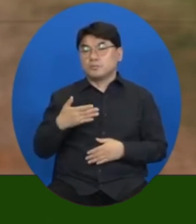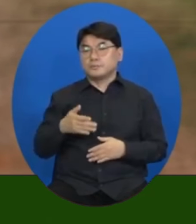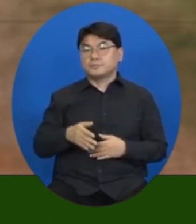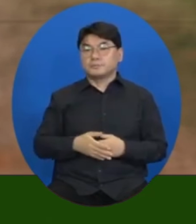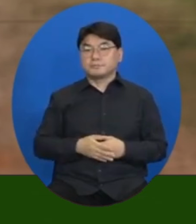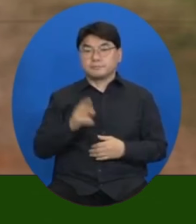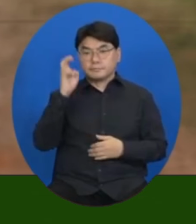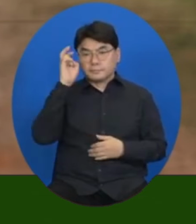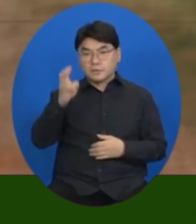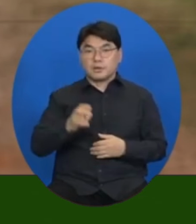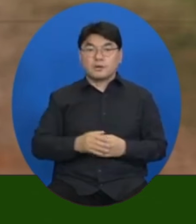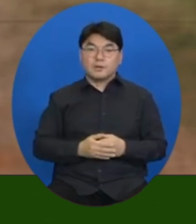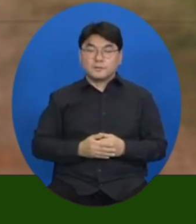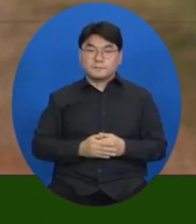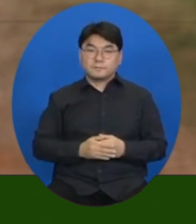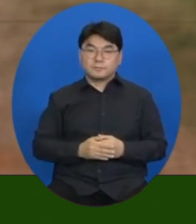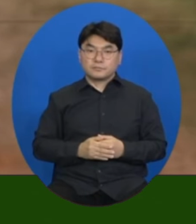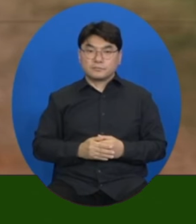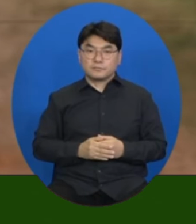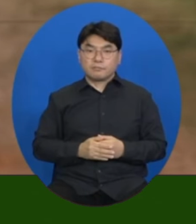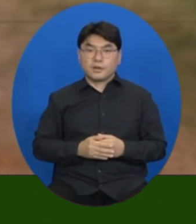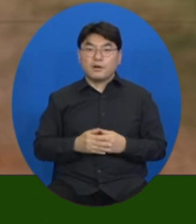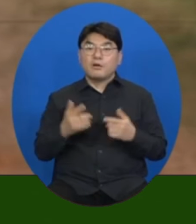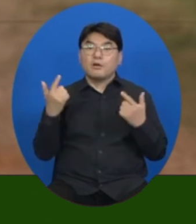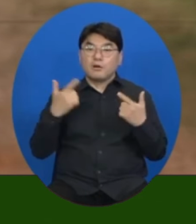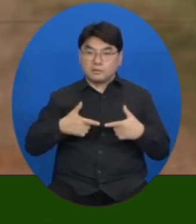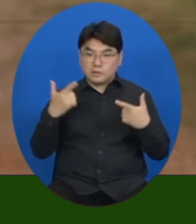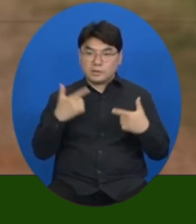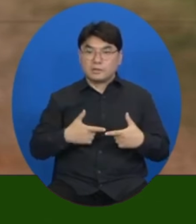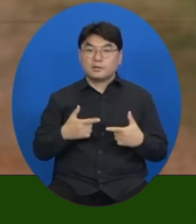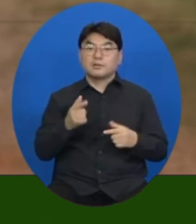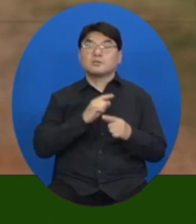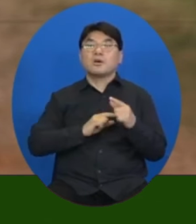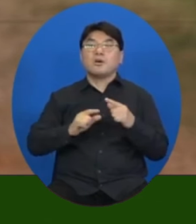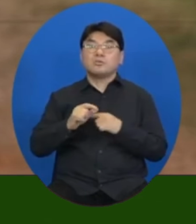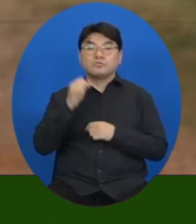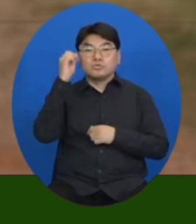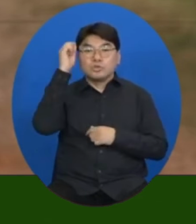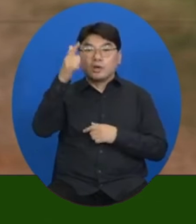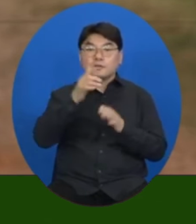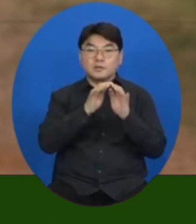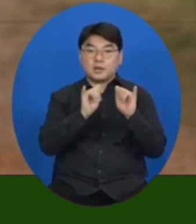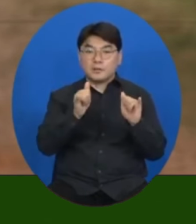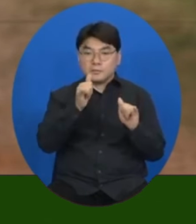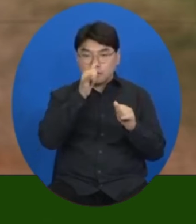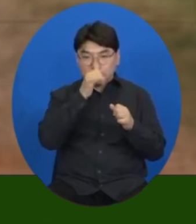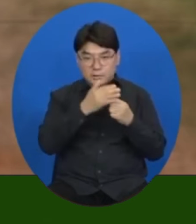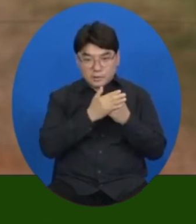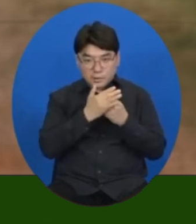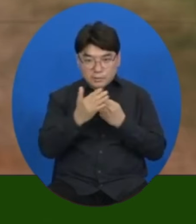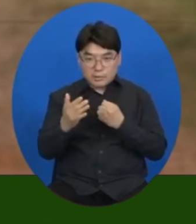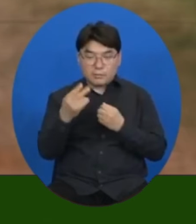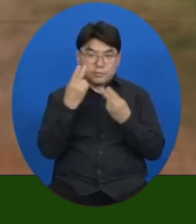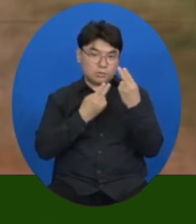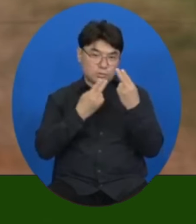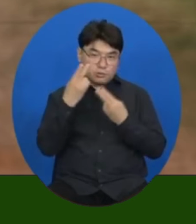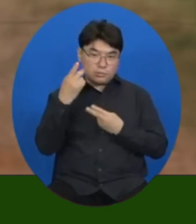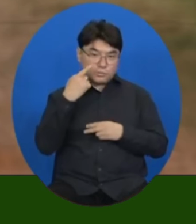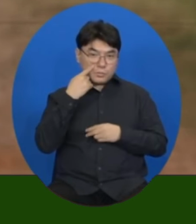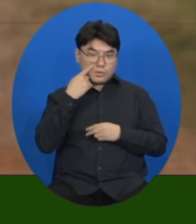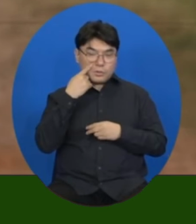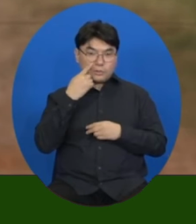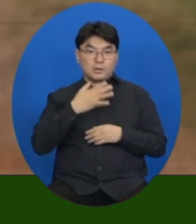없을 것입니다 왜 언제나 우리보다 더 높은 사람 더 앞서한 사람이 있기 때문에 비교하다 보면